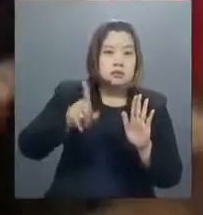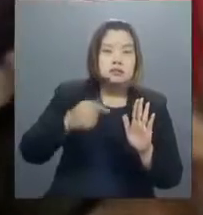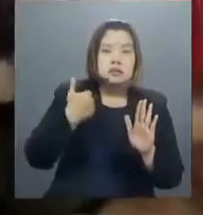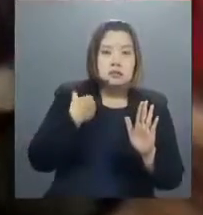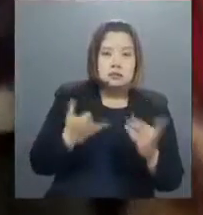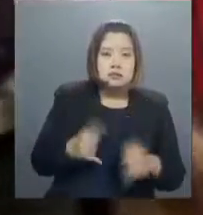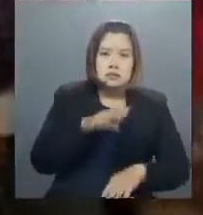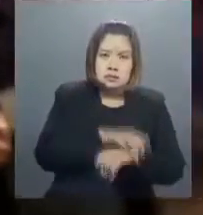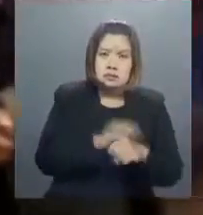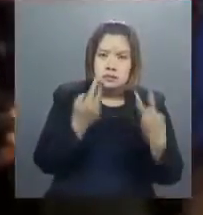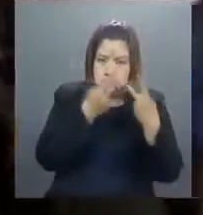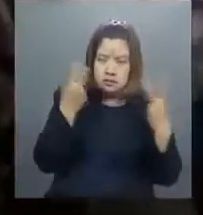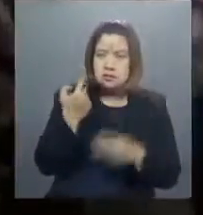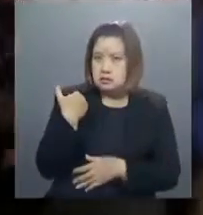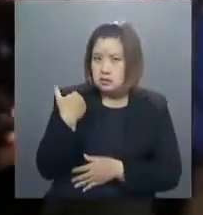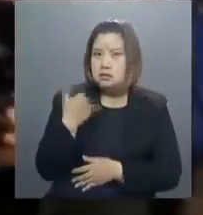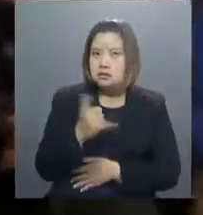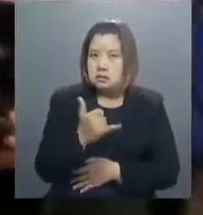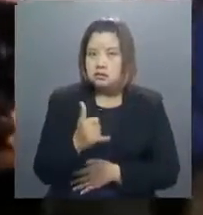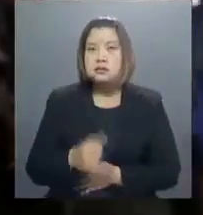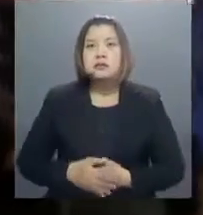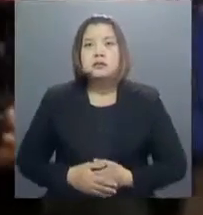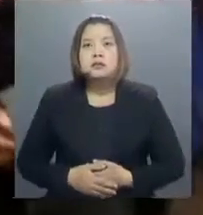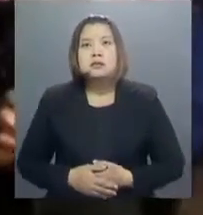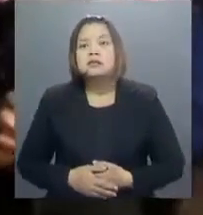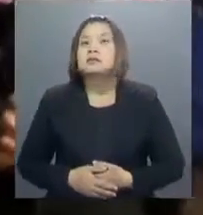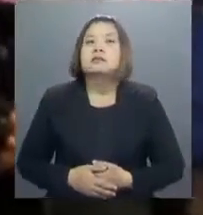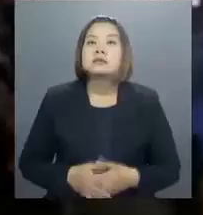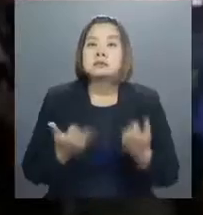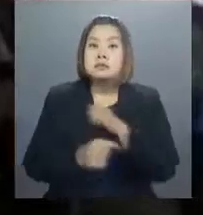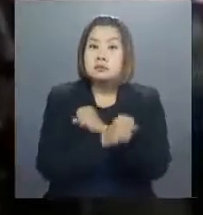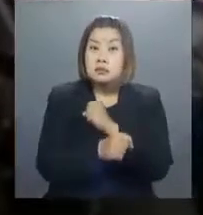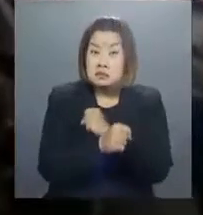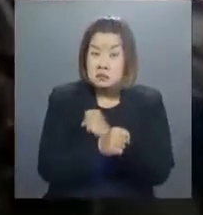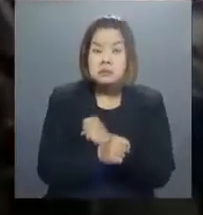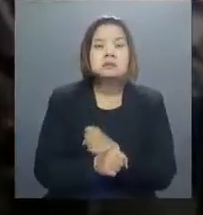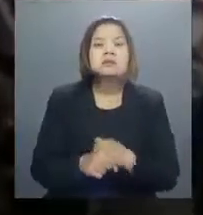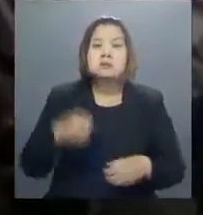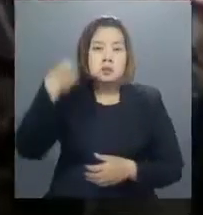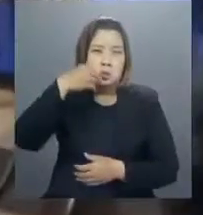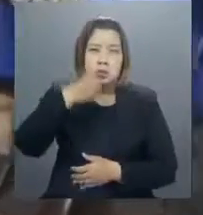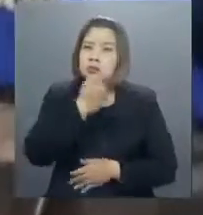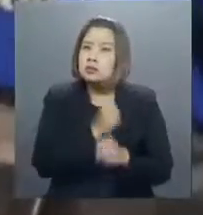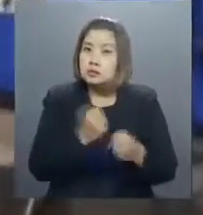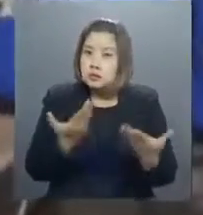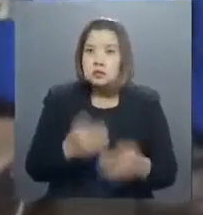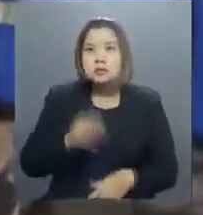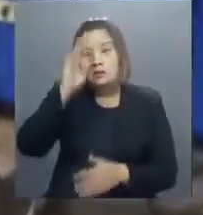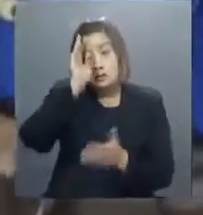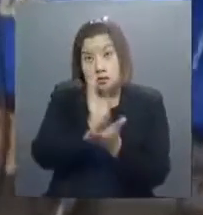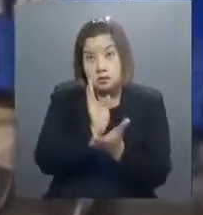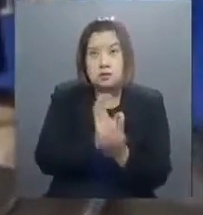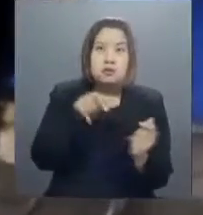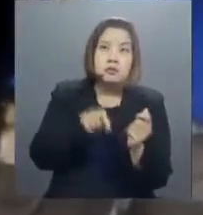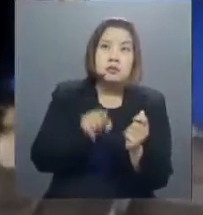จับกลุ่มได้ในเร็วๆนี้และเพื่อป้องกันการก่อเหตุรุนแรงซ้ำอีกได้มีคำสั่งให้ตำรวจในหลายอำเภ